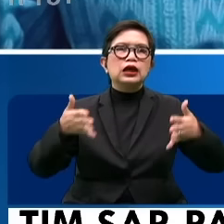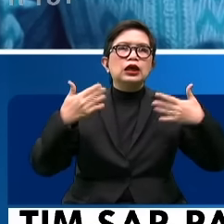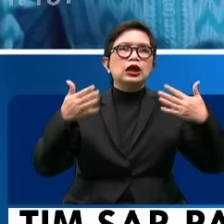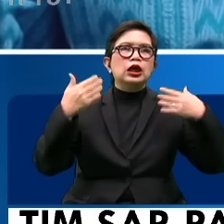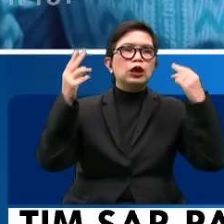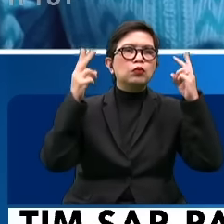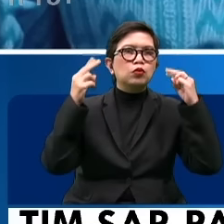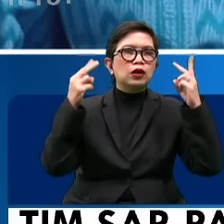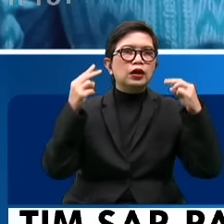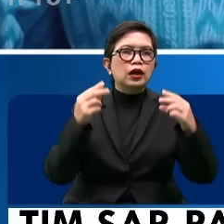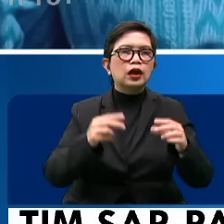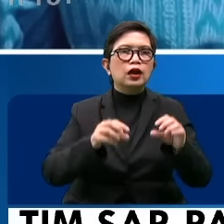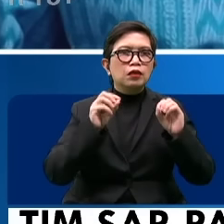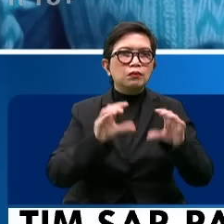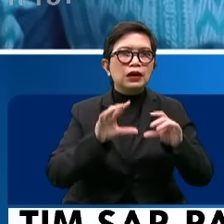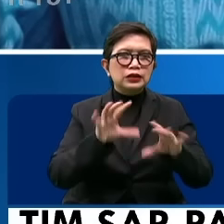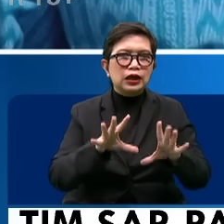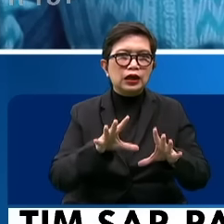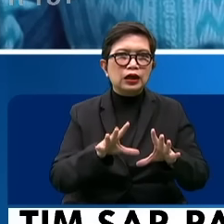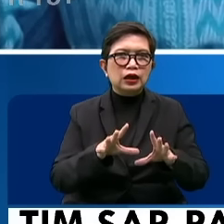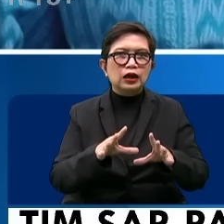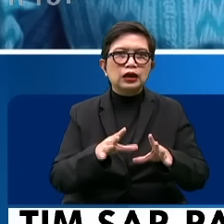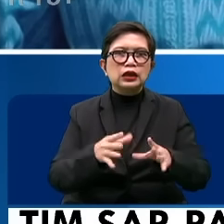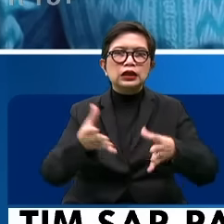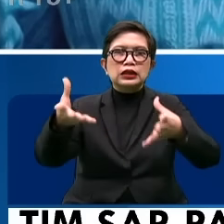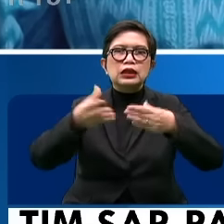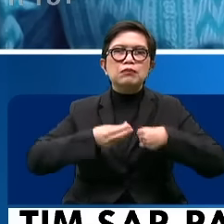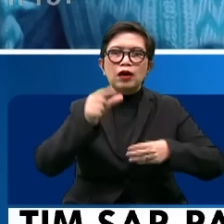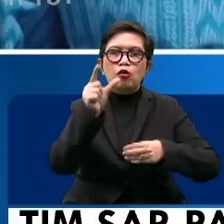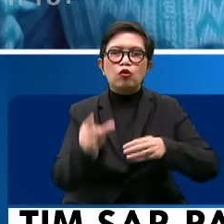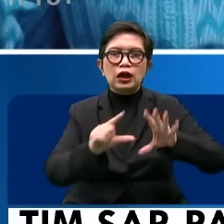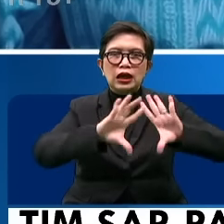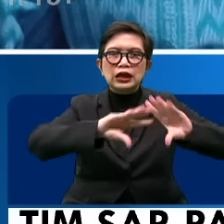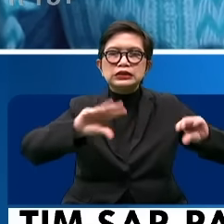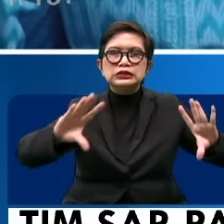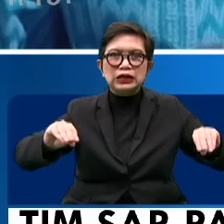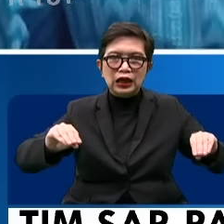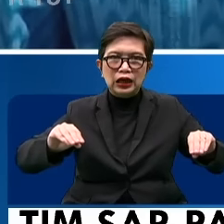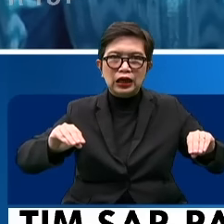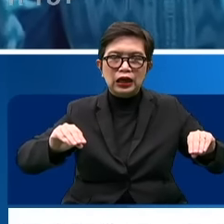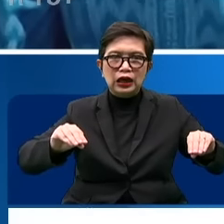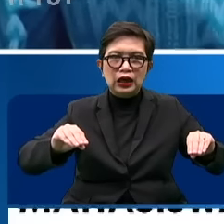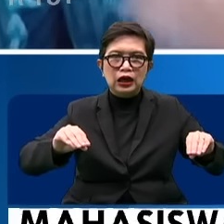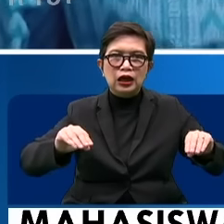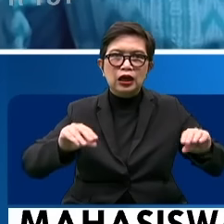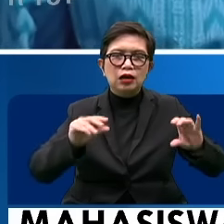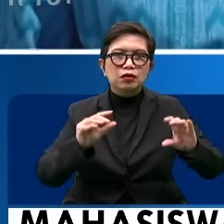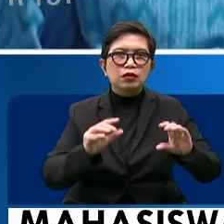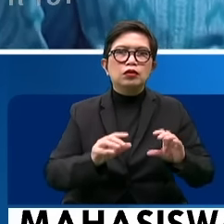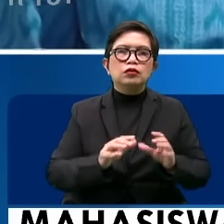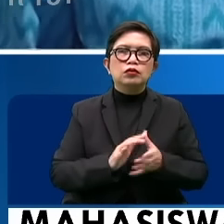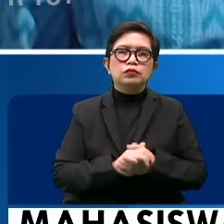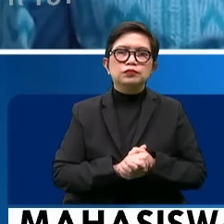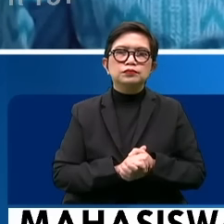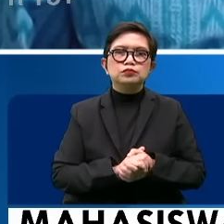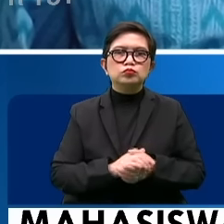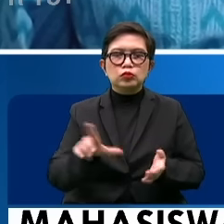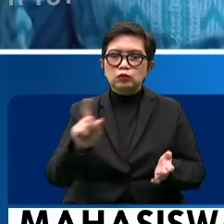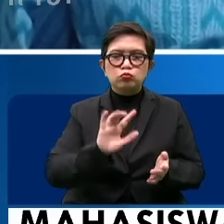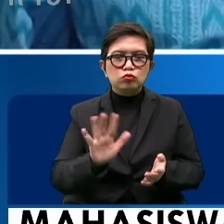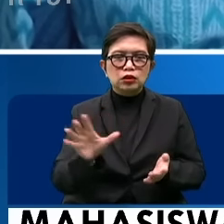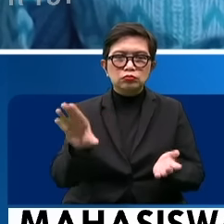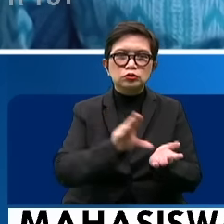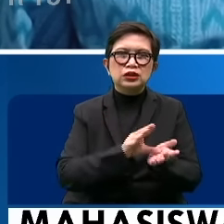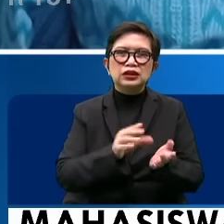lebih banyak mempekerjakan masyarakat banyak mempekerjakan tenaga kerjanya dibanding bukan padat modal sebenarnya. Nah, ini juga